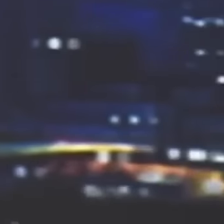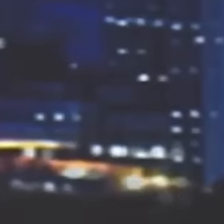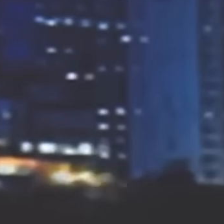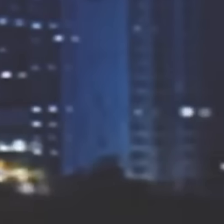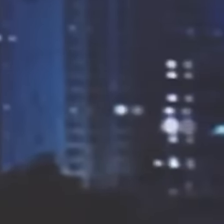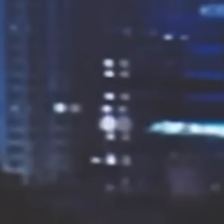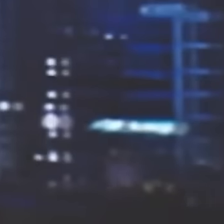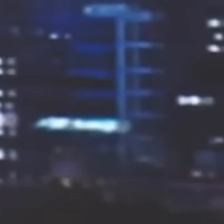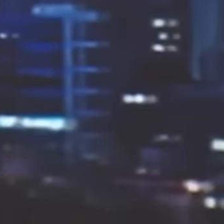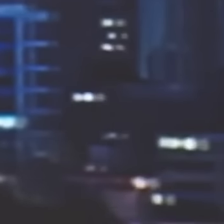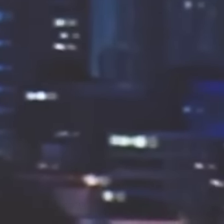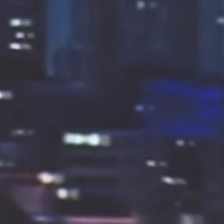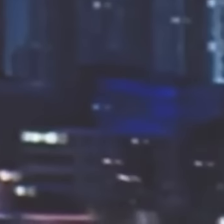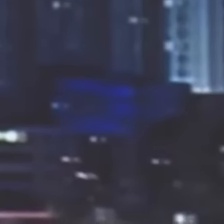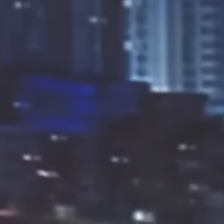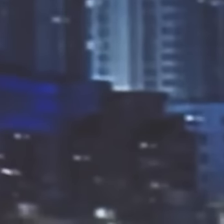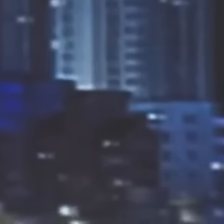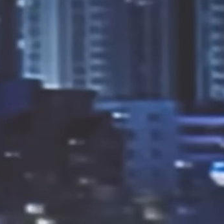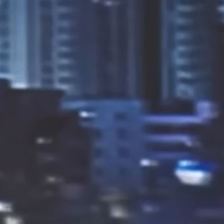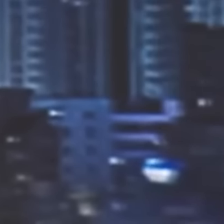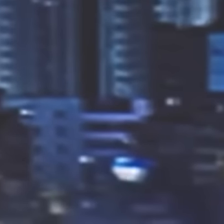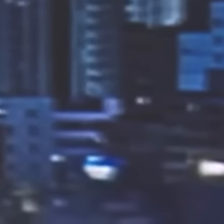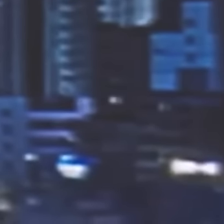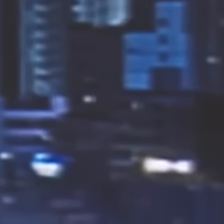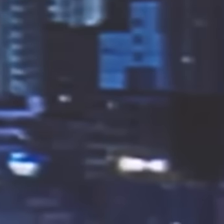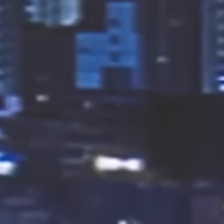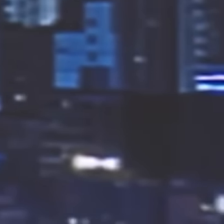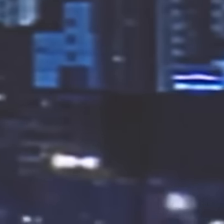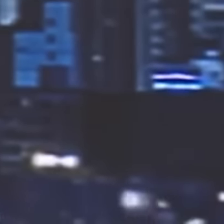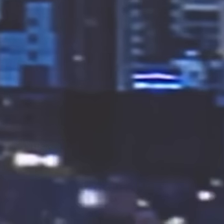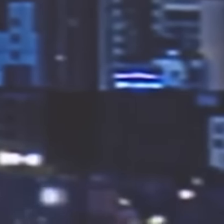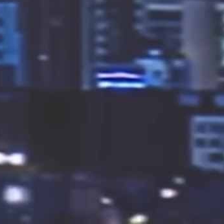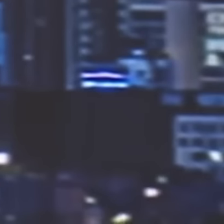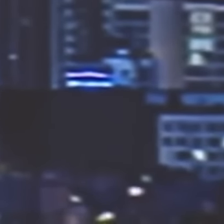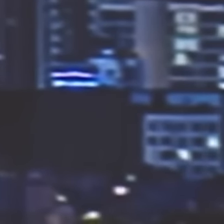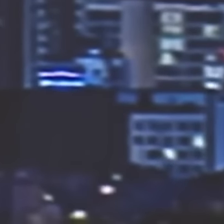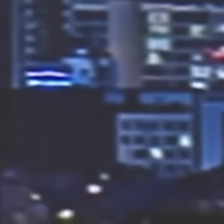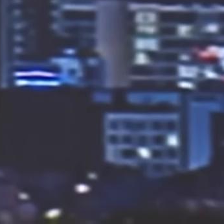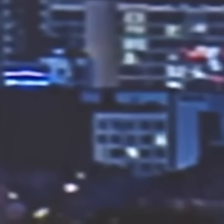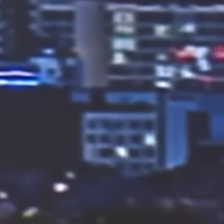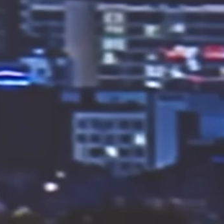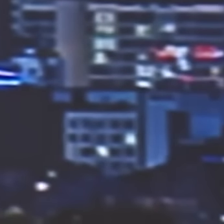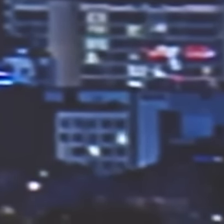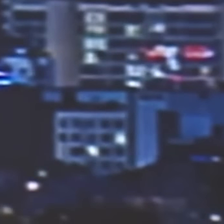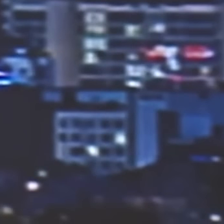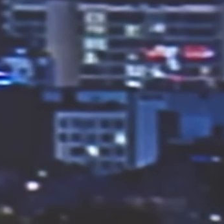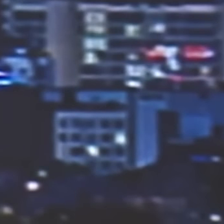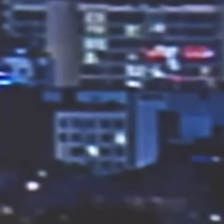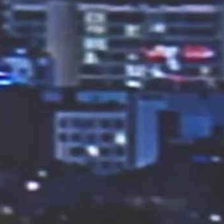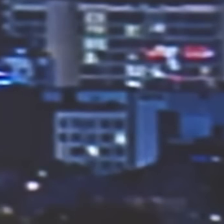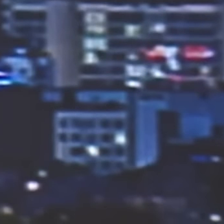TBC 뉴스를 시청해 주신 여러분 고맙습니다 저희는 저녁 6시 50분 뉴스룸에서 뵙겠습니다